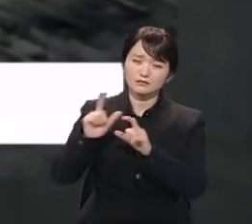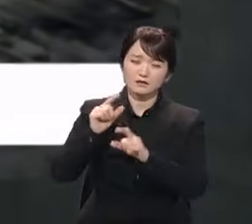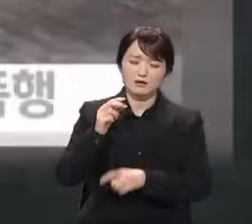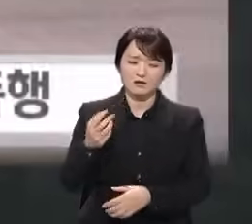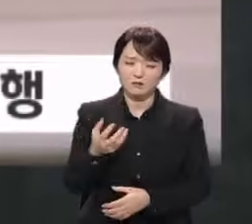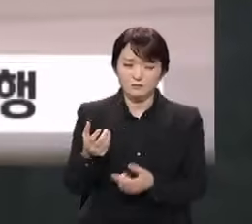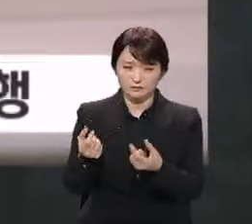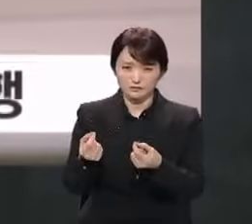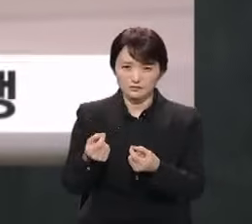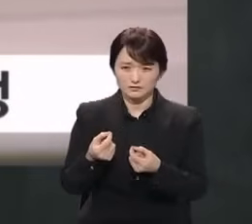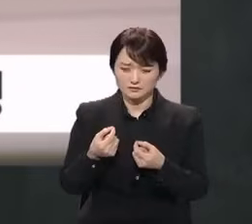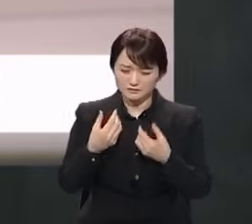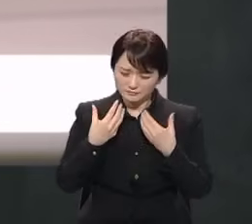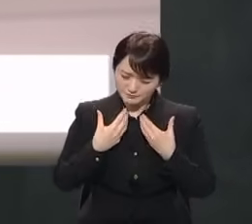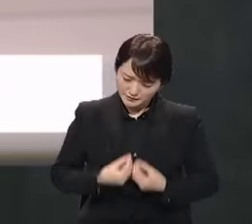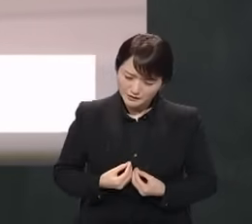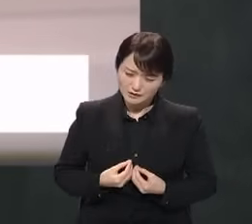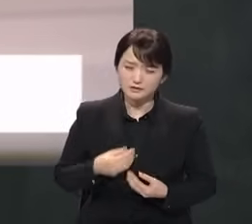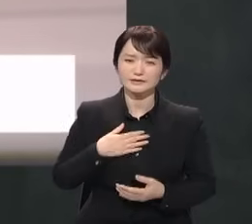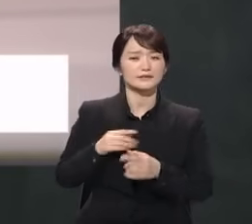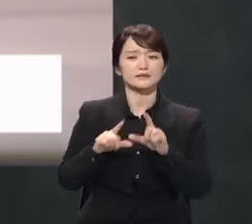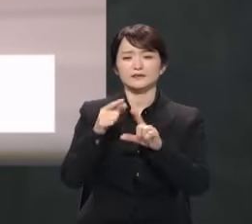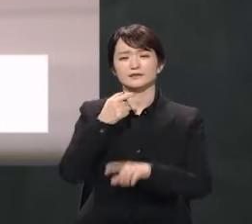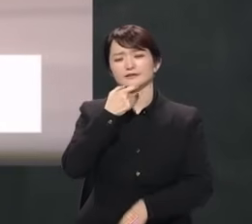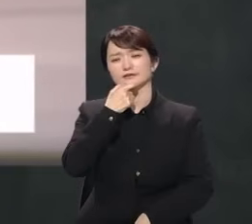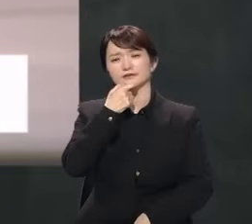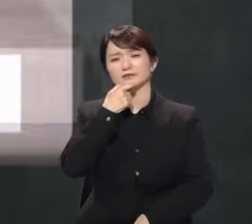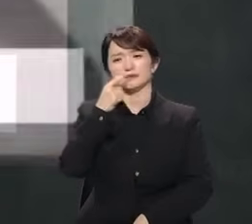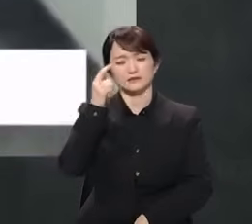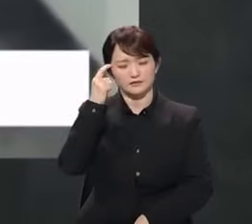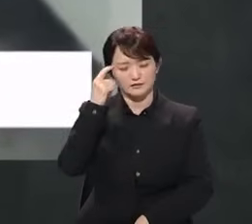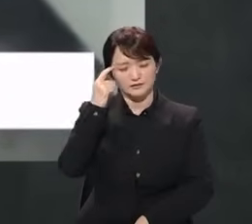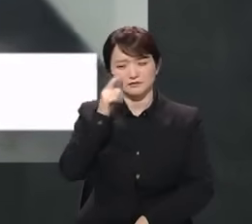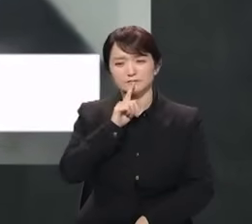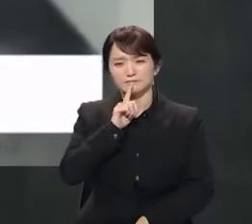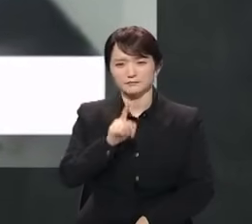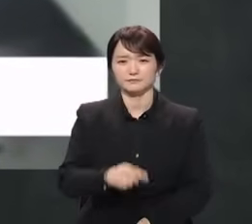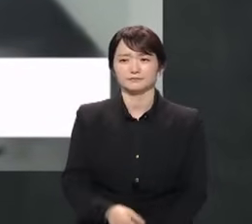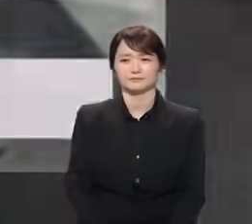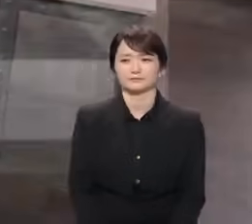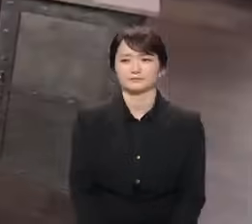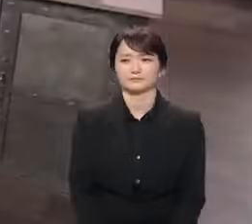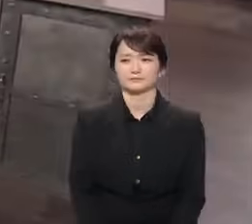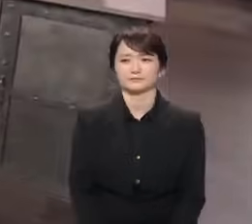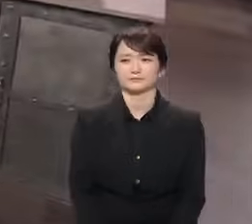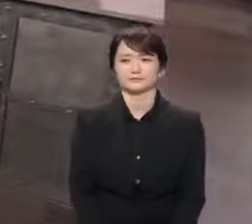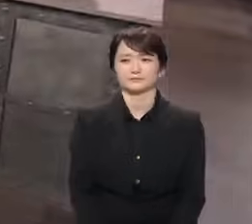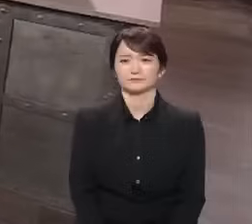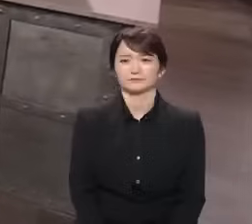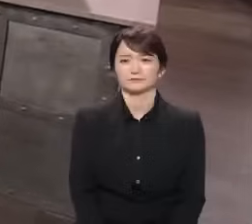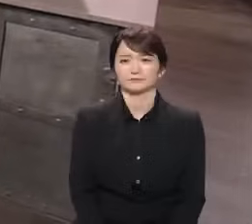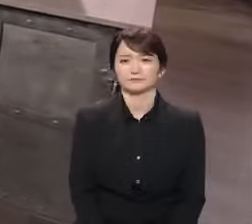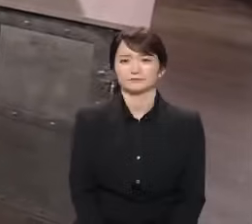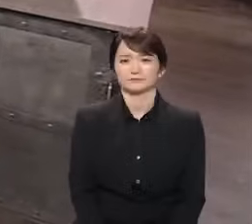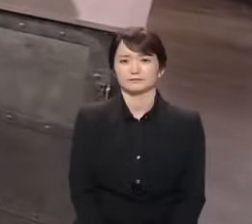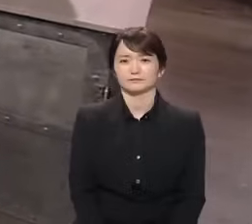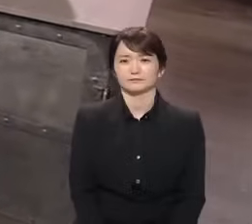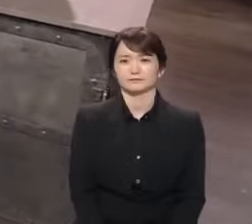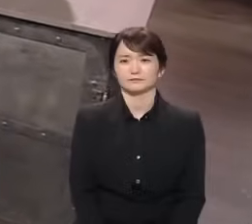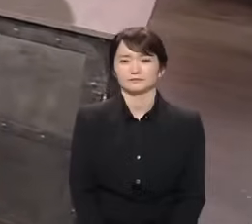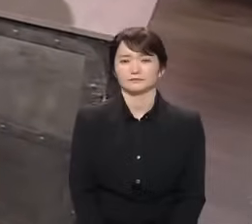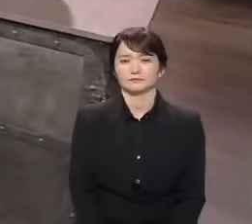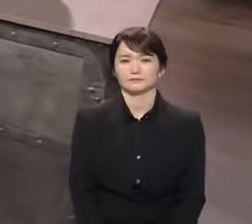식으로 내가 정말 살고 싶지 않다라는 생각을 진심으로 하셨다고 합니다. 양 변호사님 저희가 이제 그 들으신